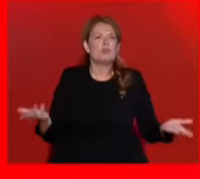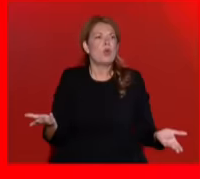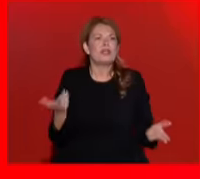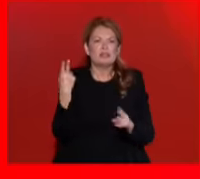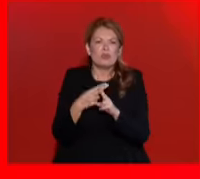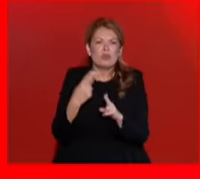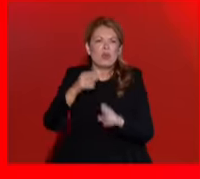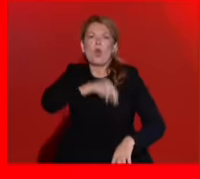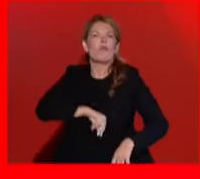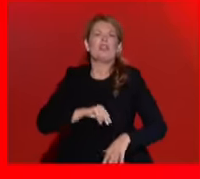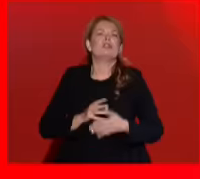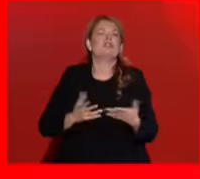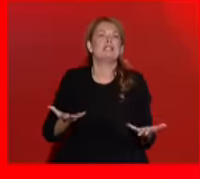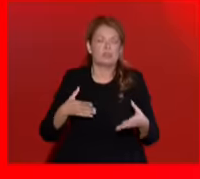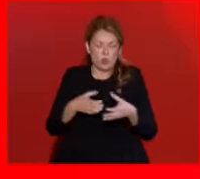οπλοστάσιο.